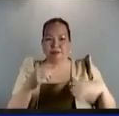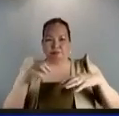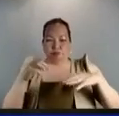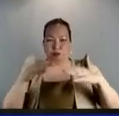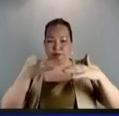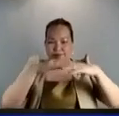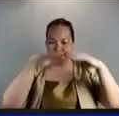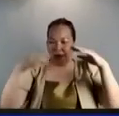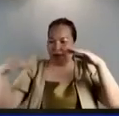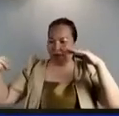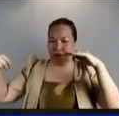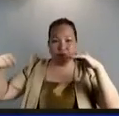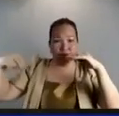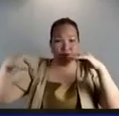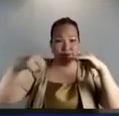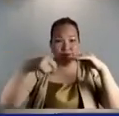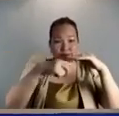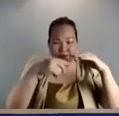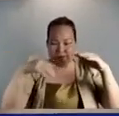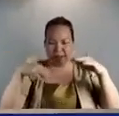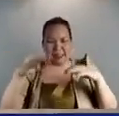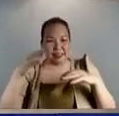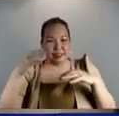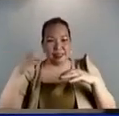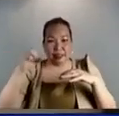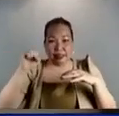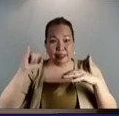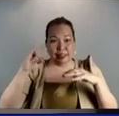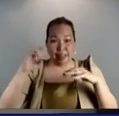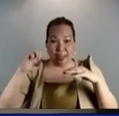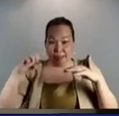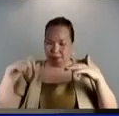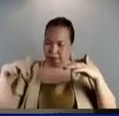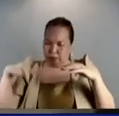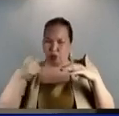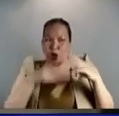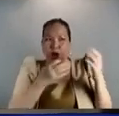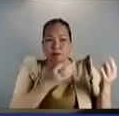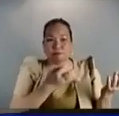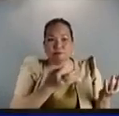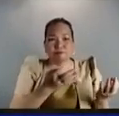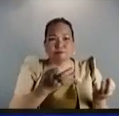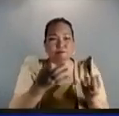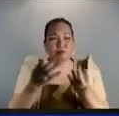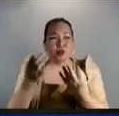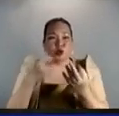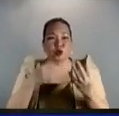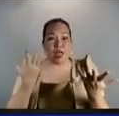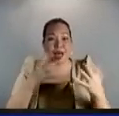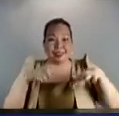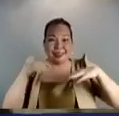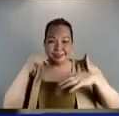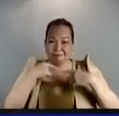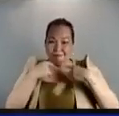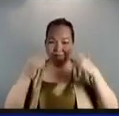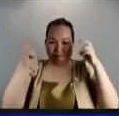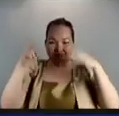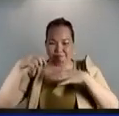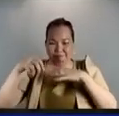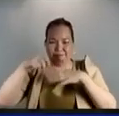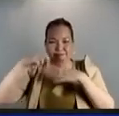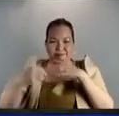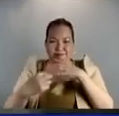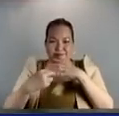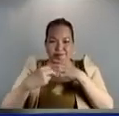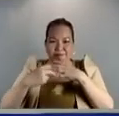ng Malacañang para ihatid po siya no mismo doon sa staircase kung saan sila